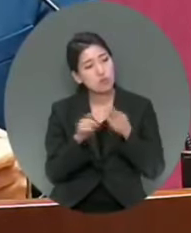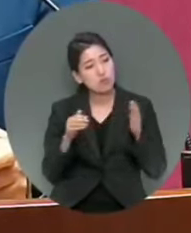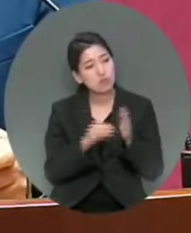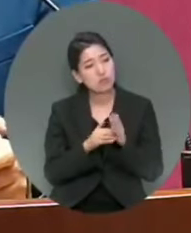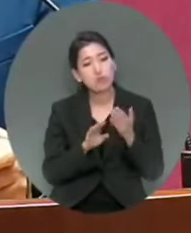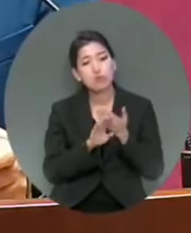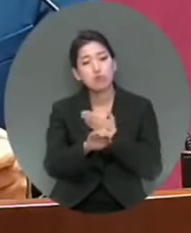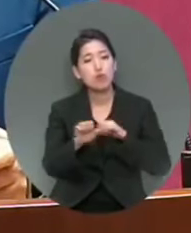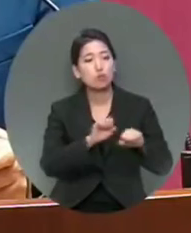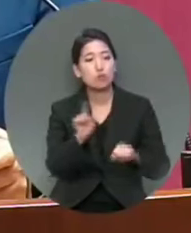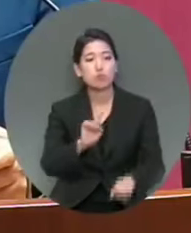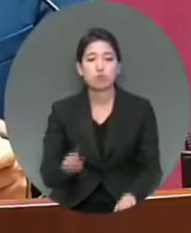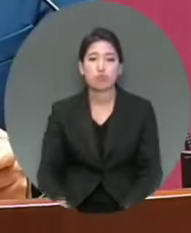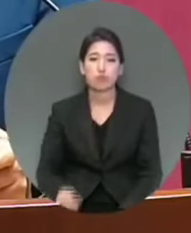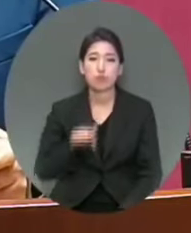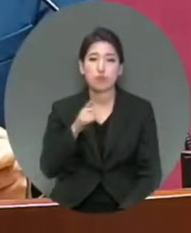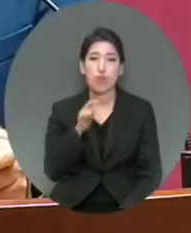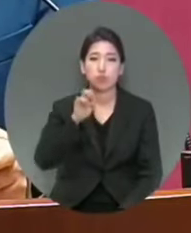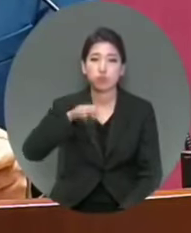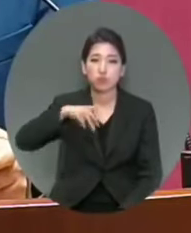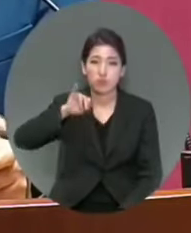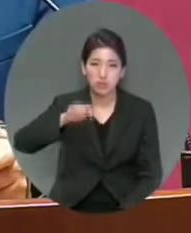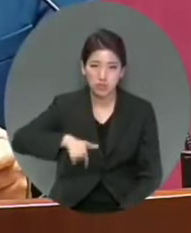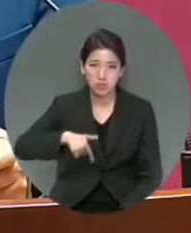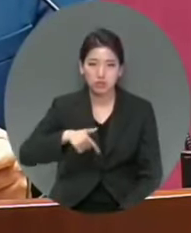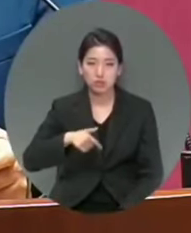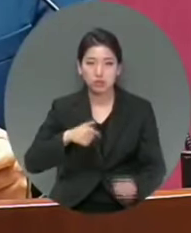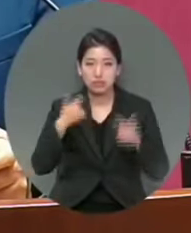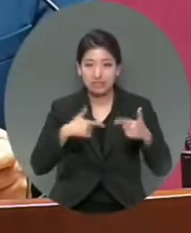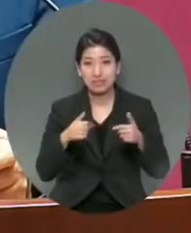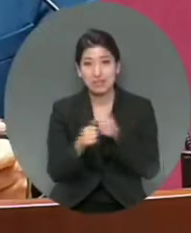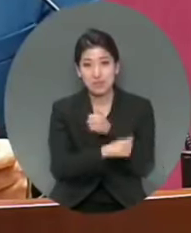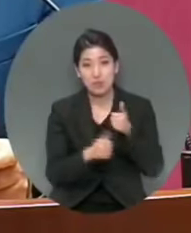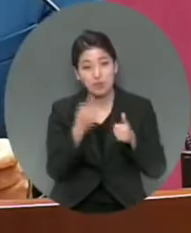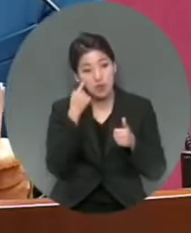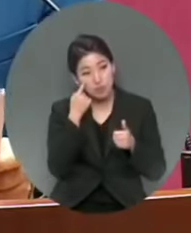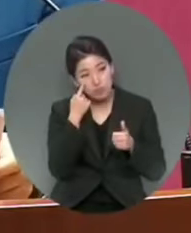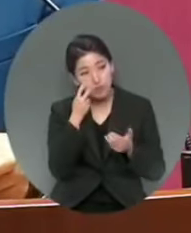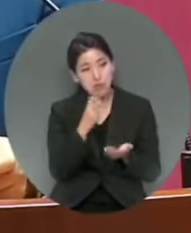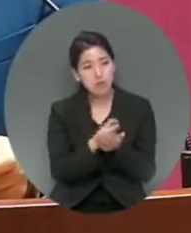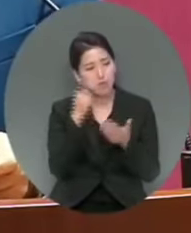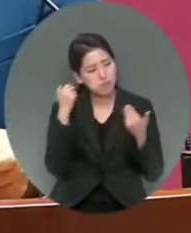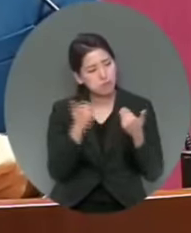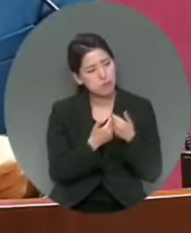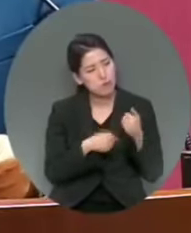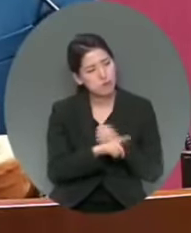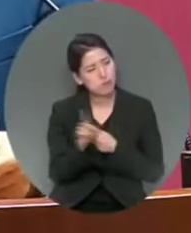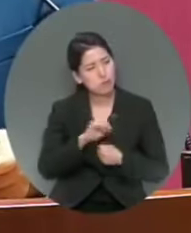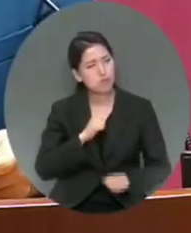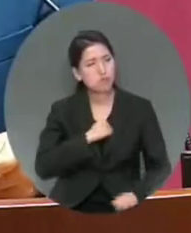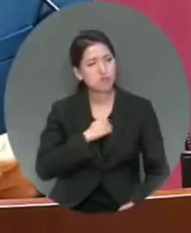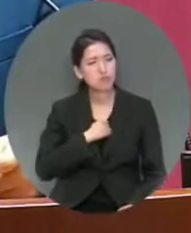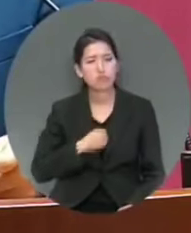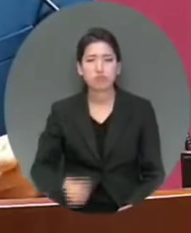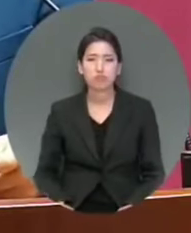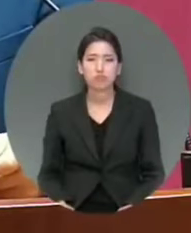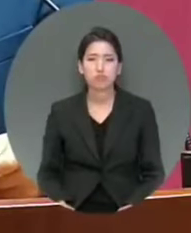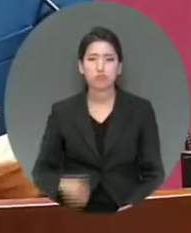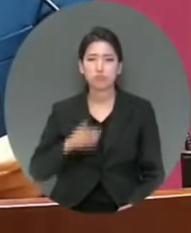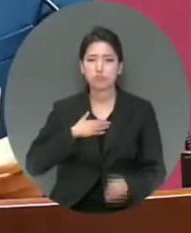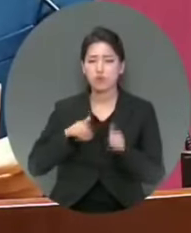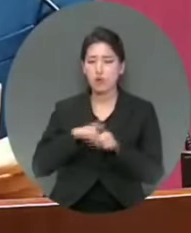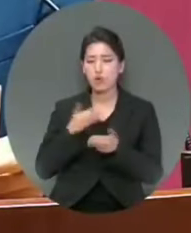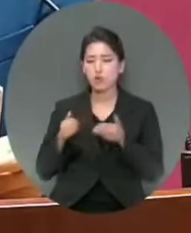있는지 공무직위원회 상설화를 위한 입법에는 왜 반대하는지 저는 좀 답답합니다. 환노위에서도 질의를